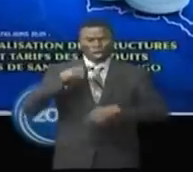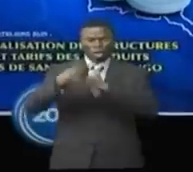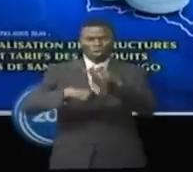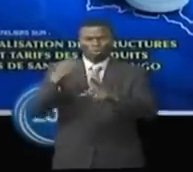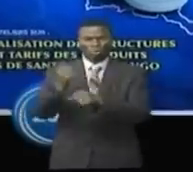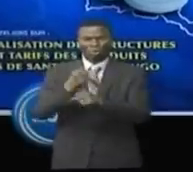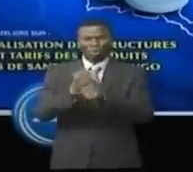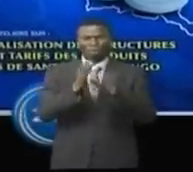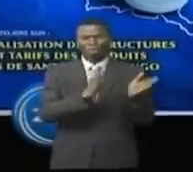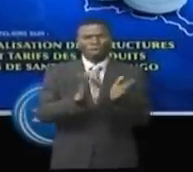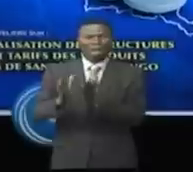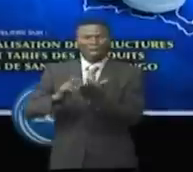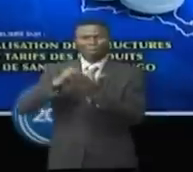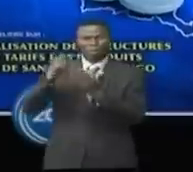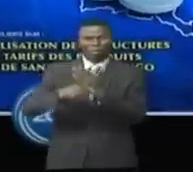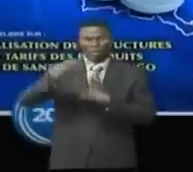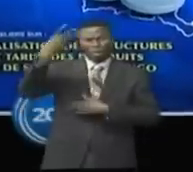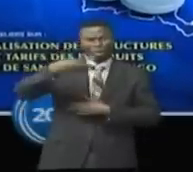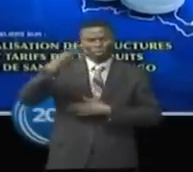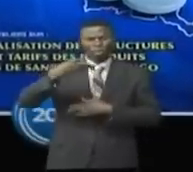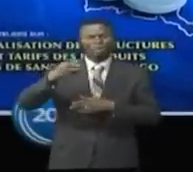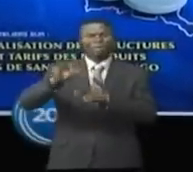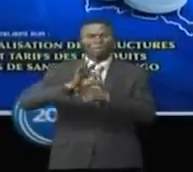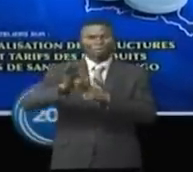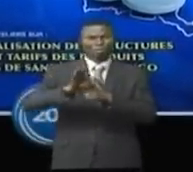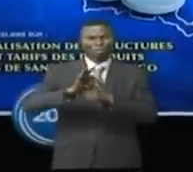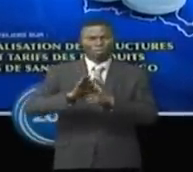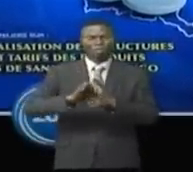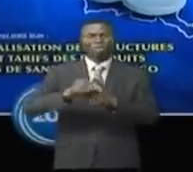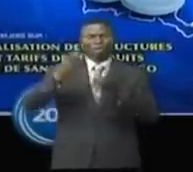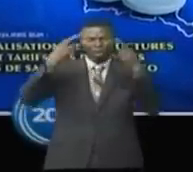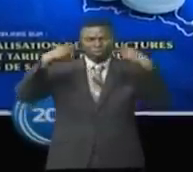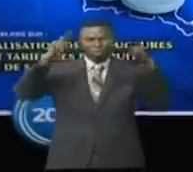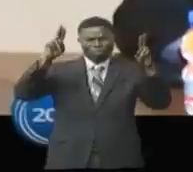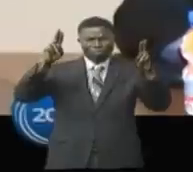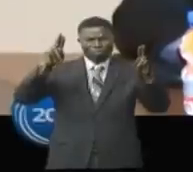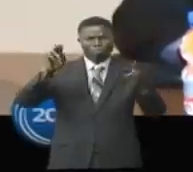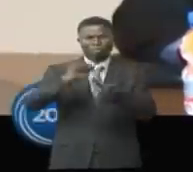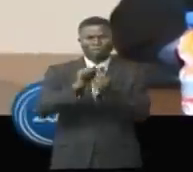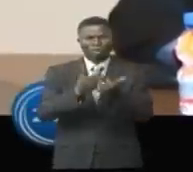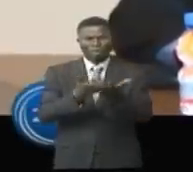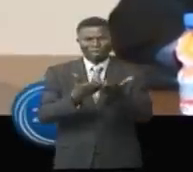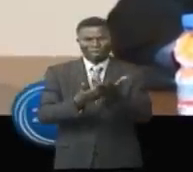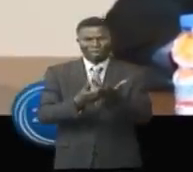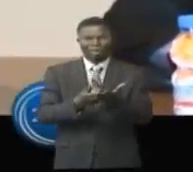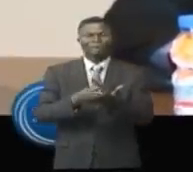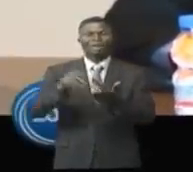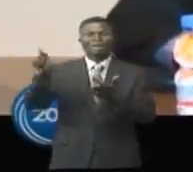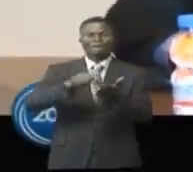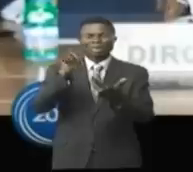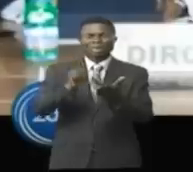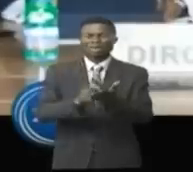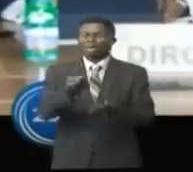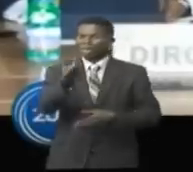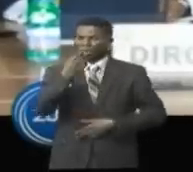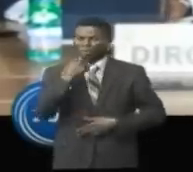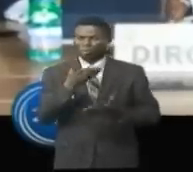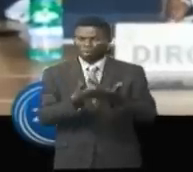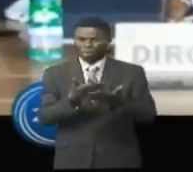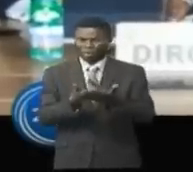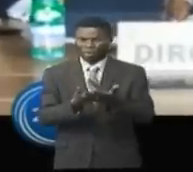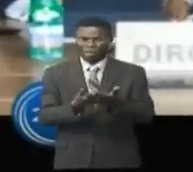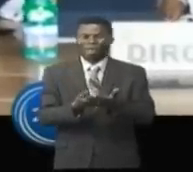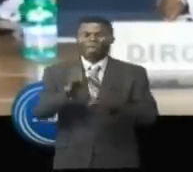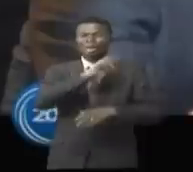travaux préparatoires du troisième atelier sur la rationalisation des structures de prix et tarifs de produits et services de santé en